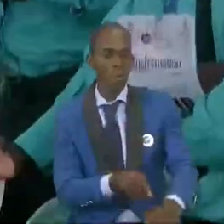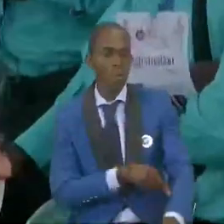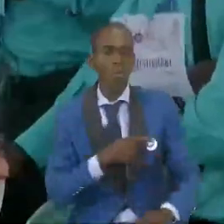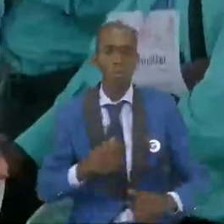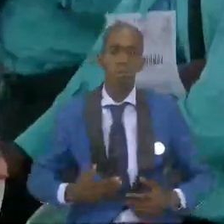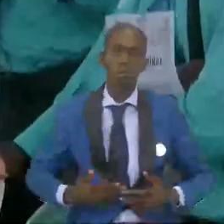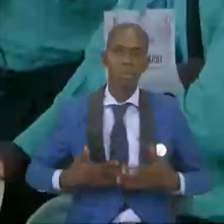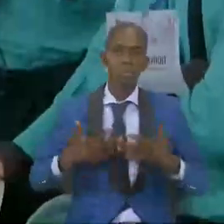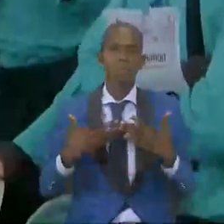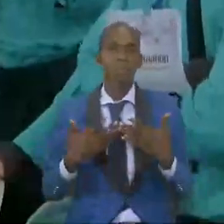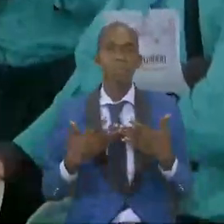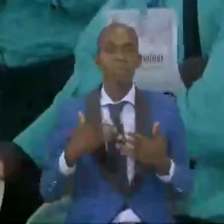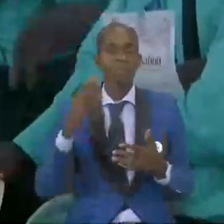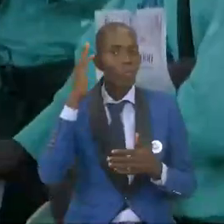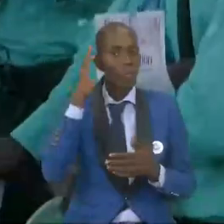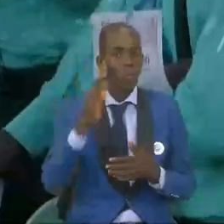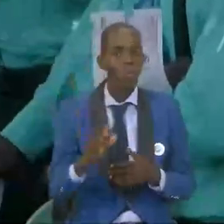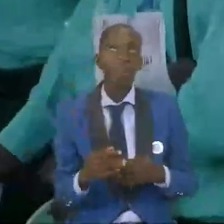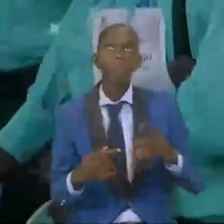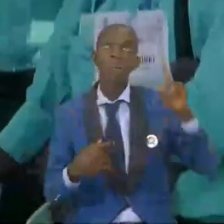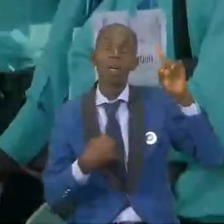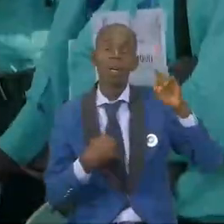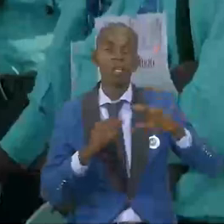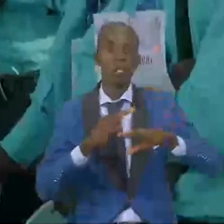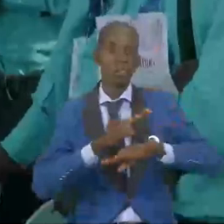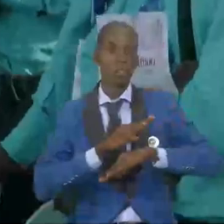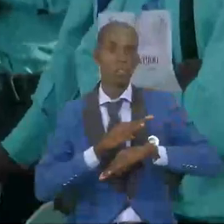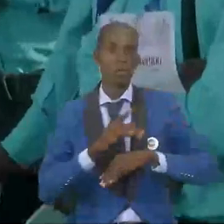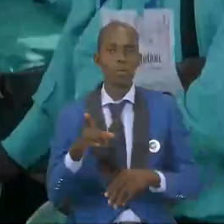Il te donne l'assurance.